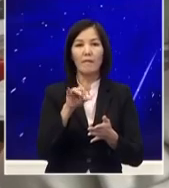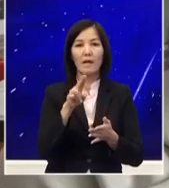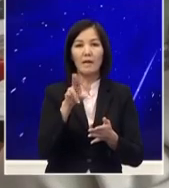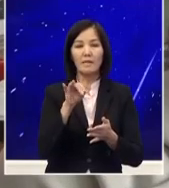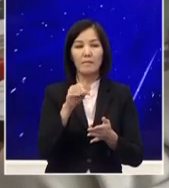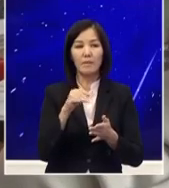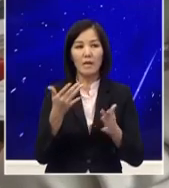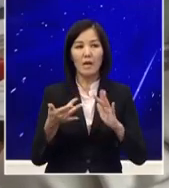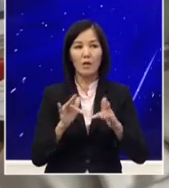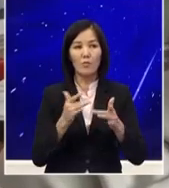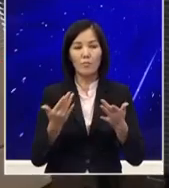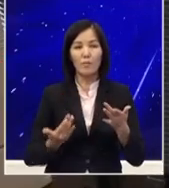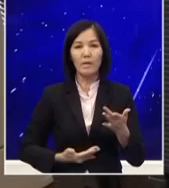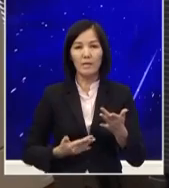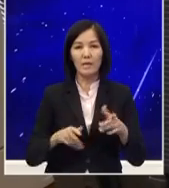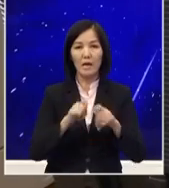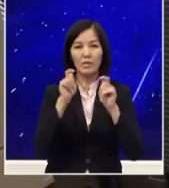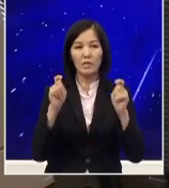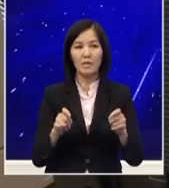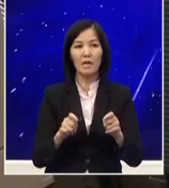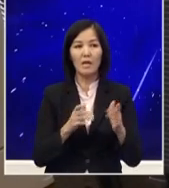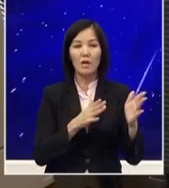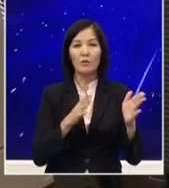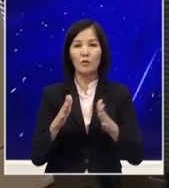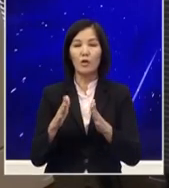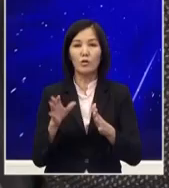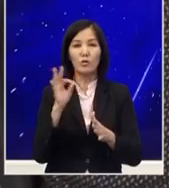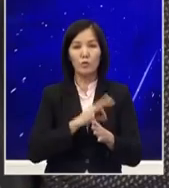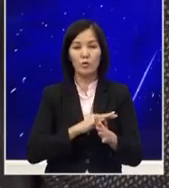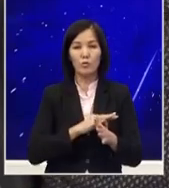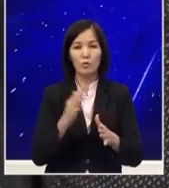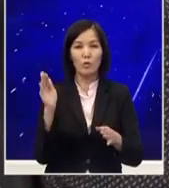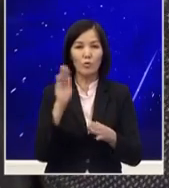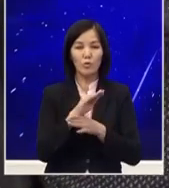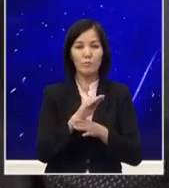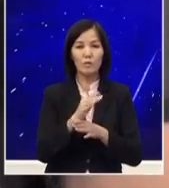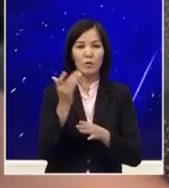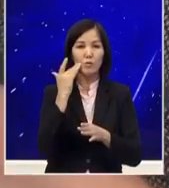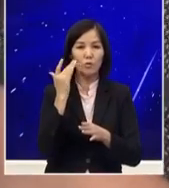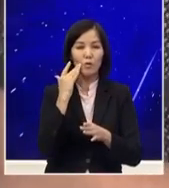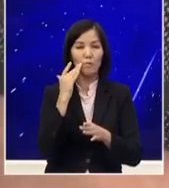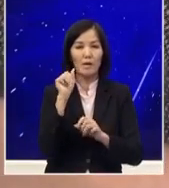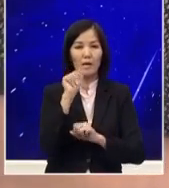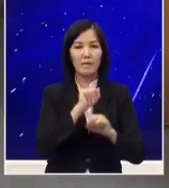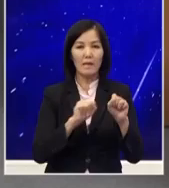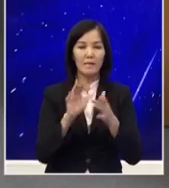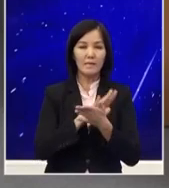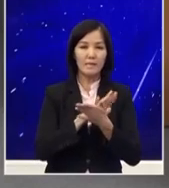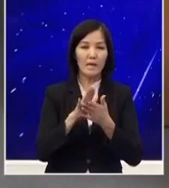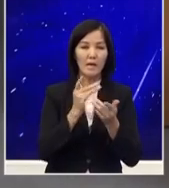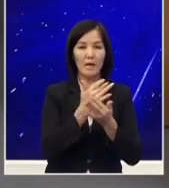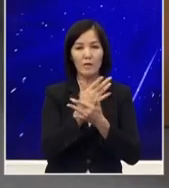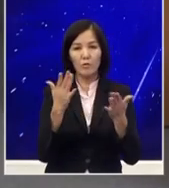Ол әлеуметтік қызмет порталы іске қосылғалы тұрақты тұтынушы. Қосымша арқылы үнемі гигиеналық заттарға тапсырыс береді.